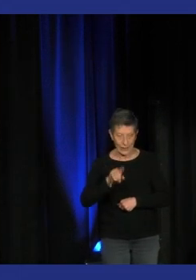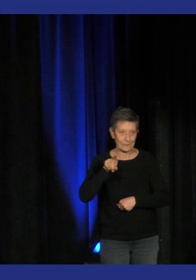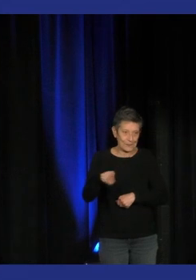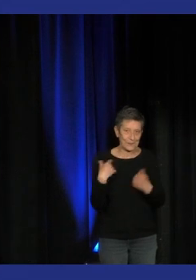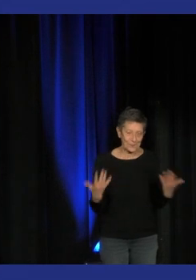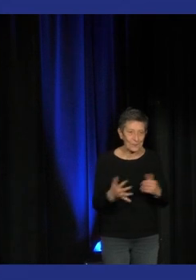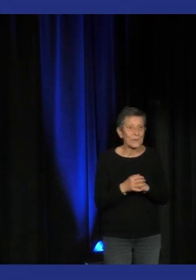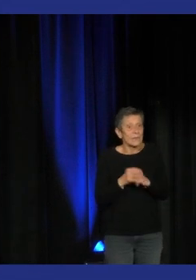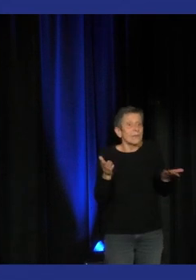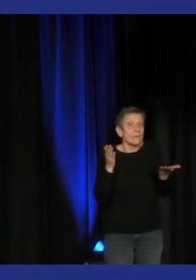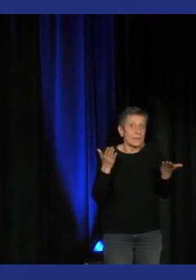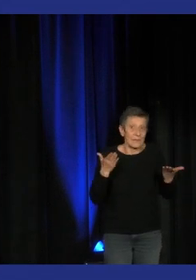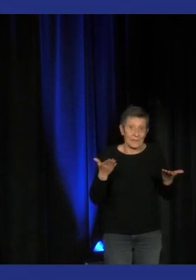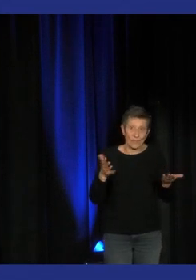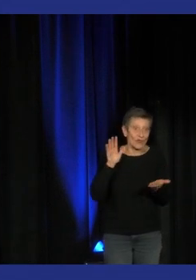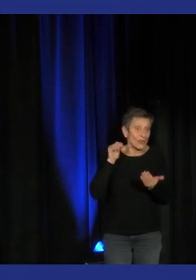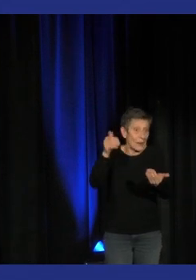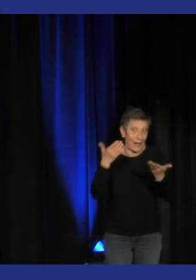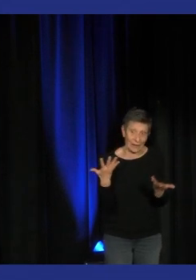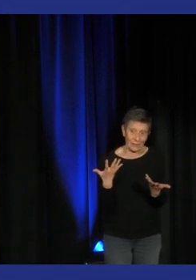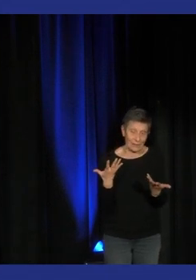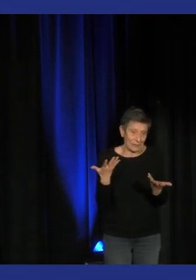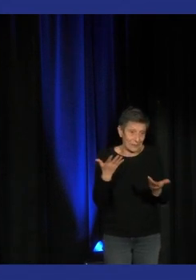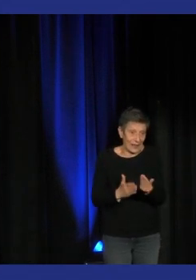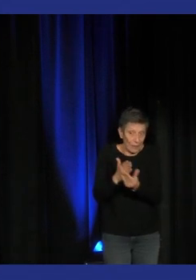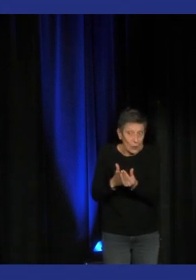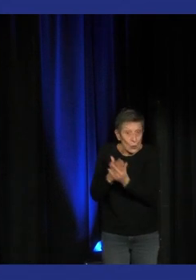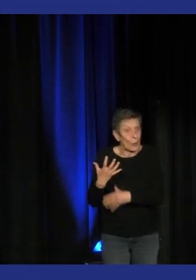la plus fructueuse possible pour les uns et les autres.